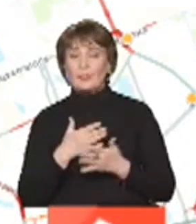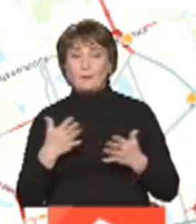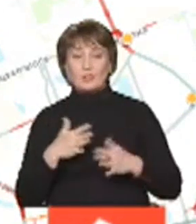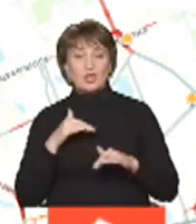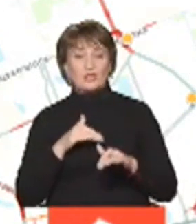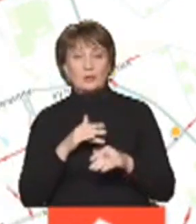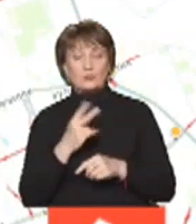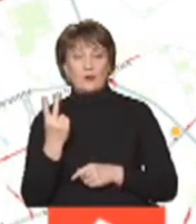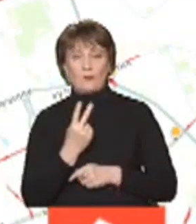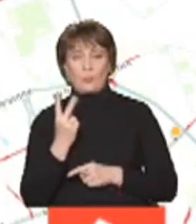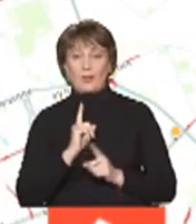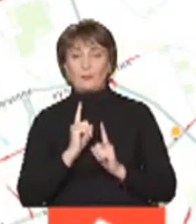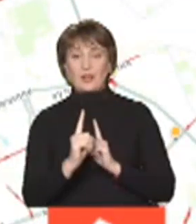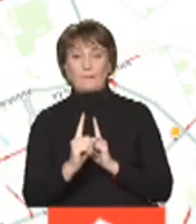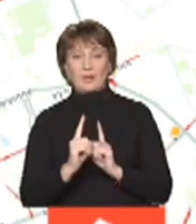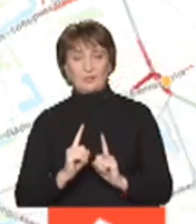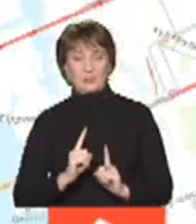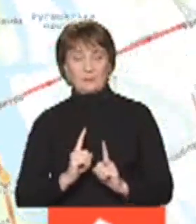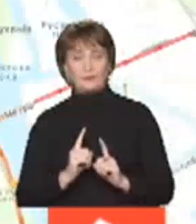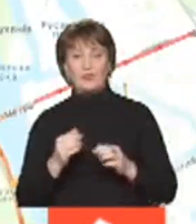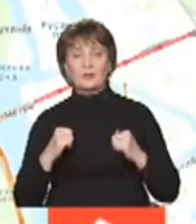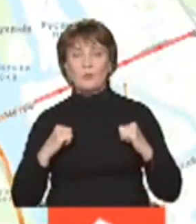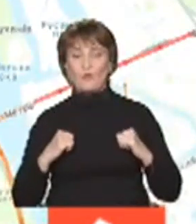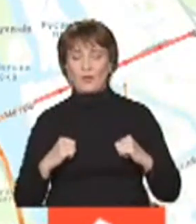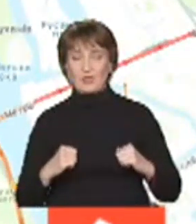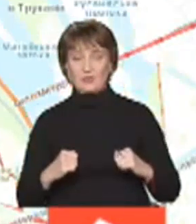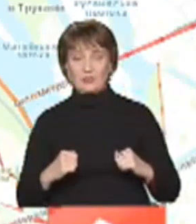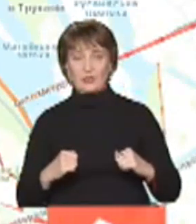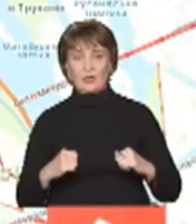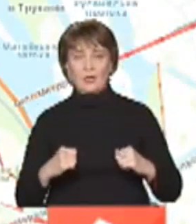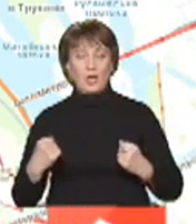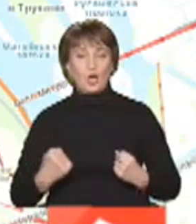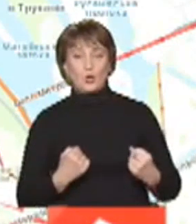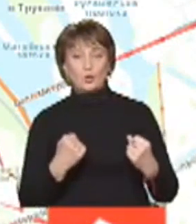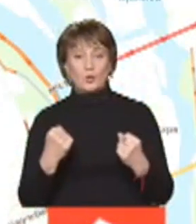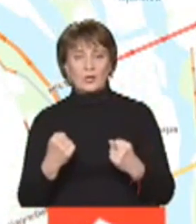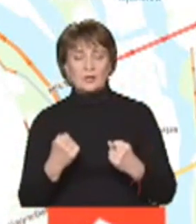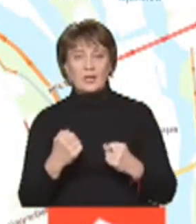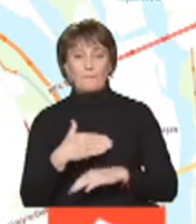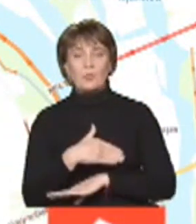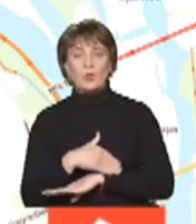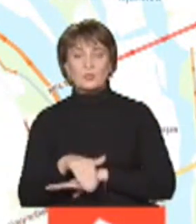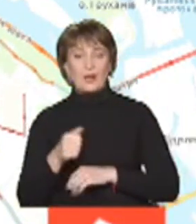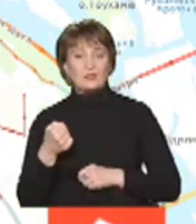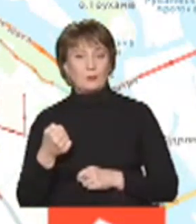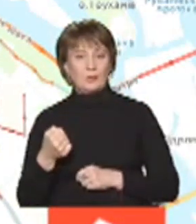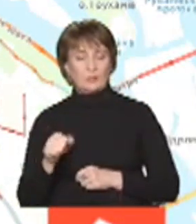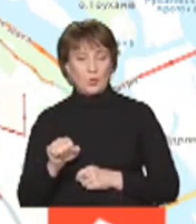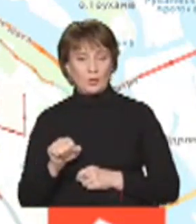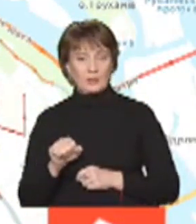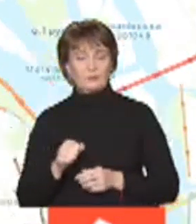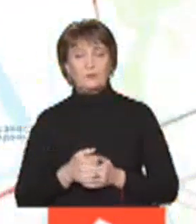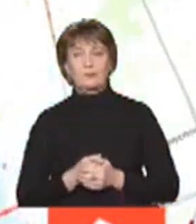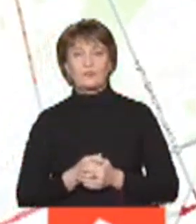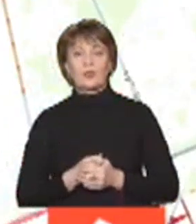Тараса Шевченка в обидва напрямки. Повільно рухається у нас і проспект Перемоги у напрямку Брест-Литовського